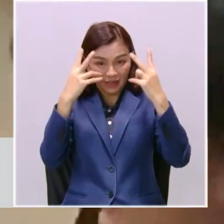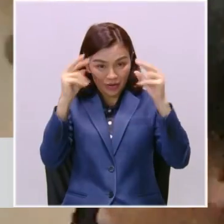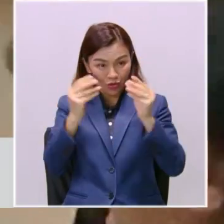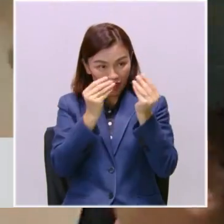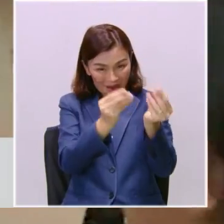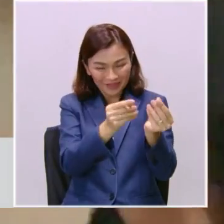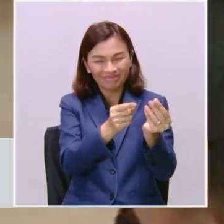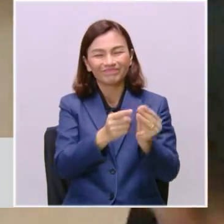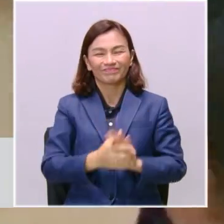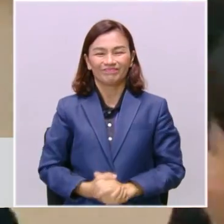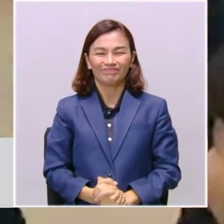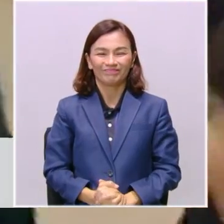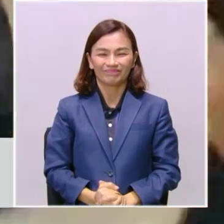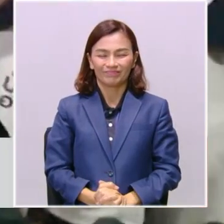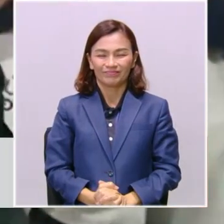ค่ะ